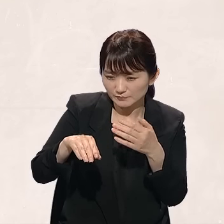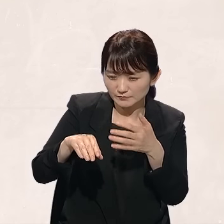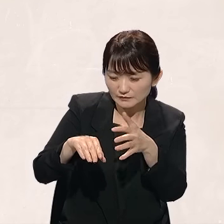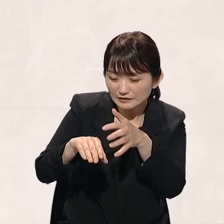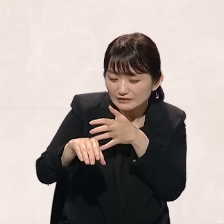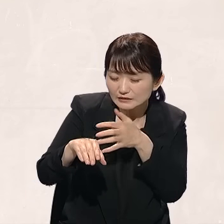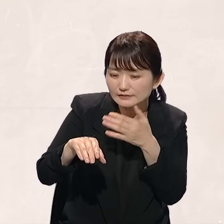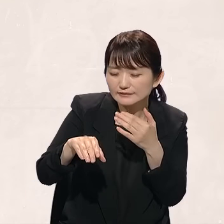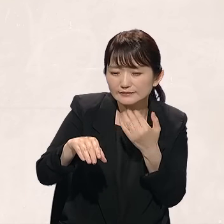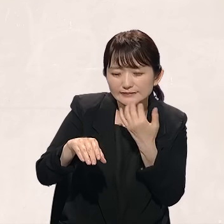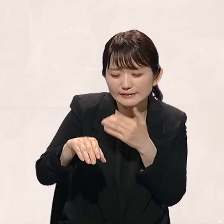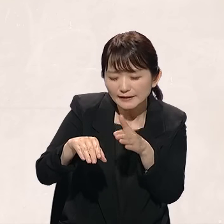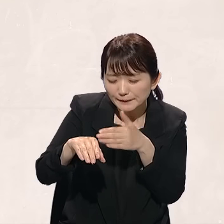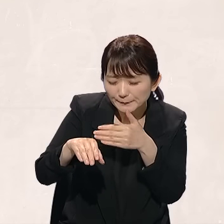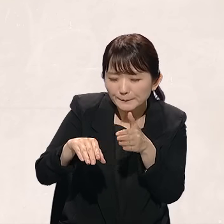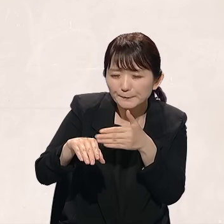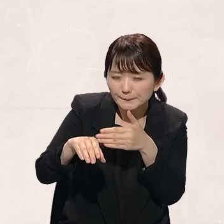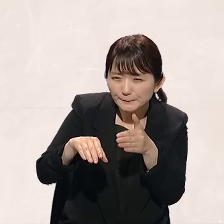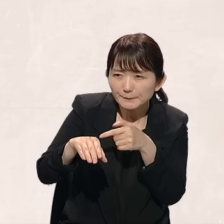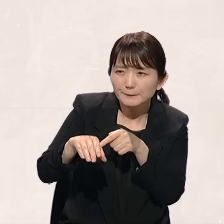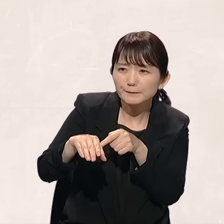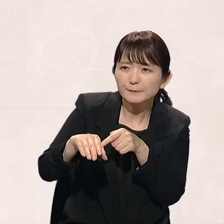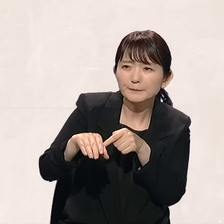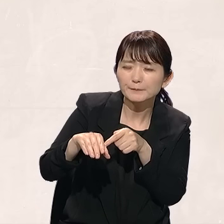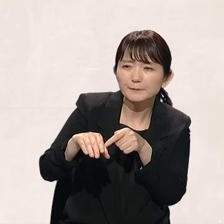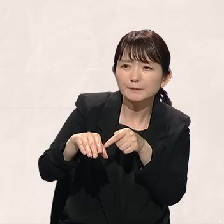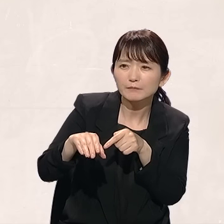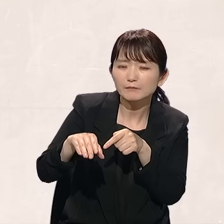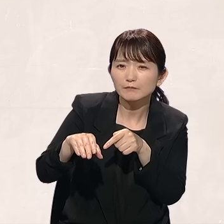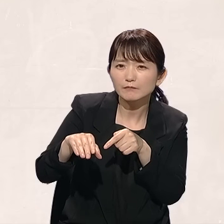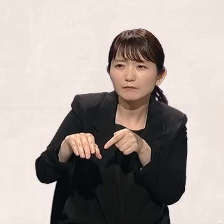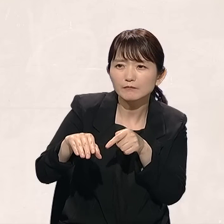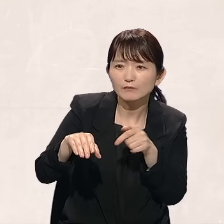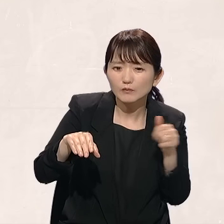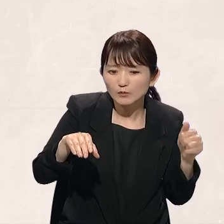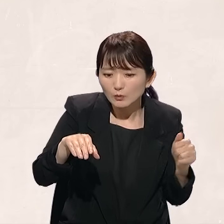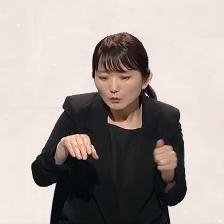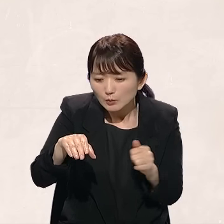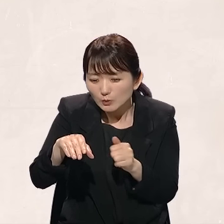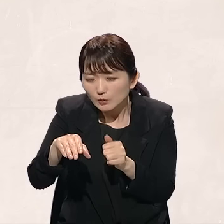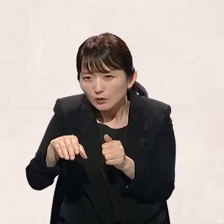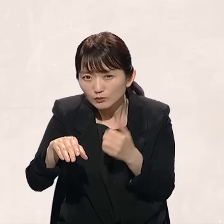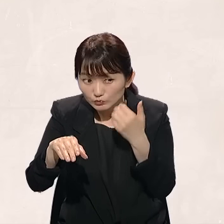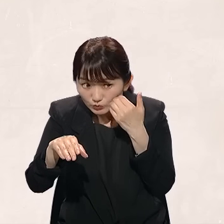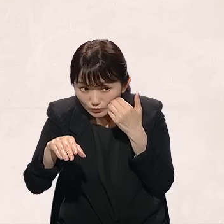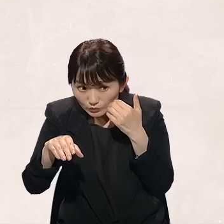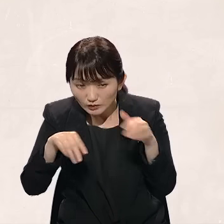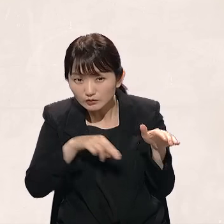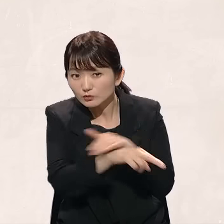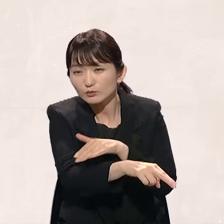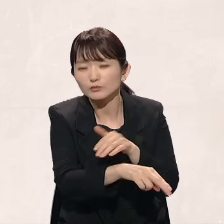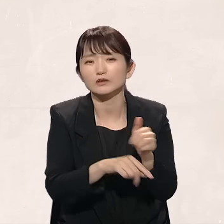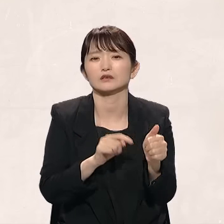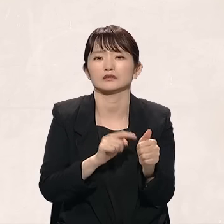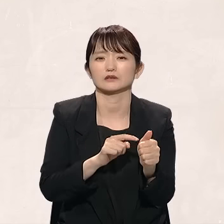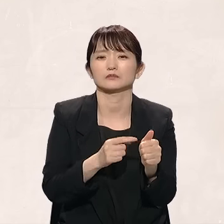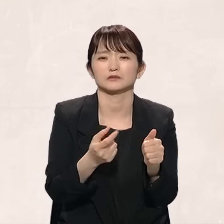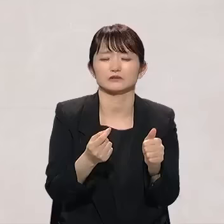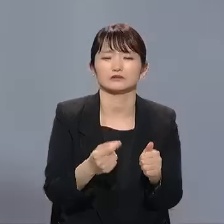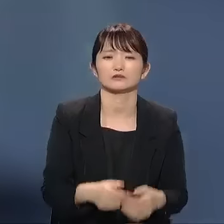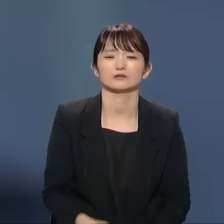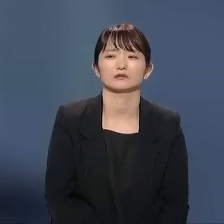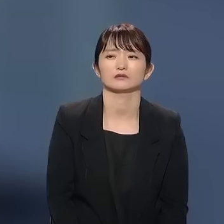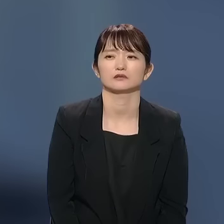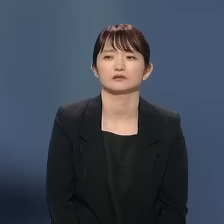하고 사고를 내고 제 페인트 칠하다가 본인이 등장하니까 그때 누가 후두둑 도망간 적이 있었대요. 그 사람이었던 것 같다 이런 얘기를 하고